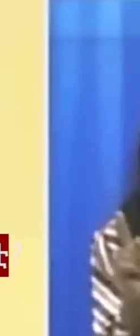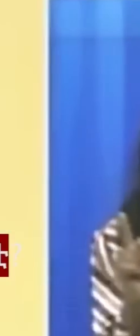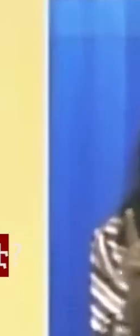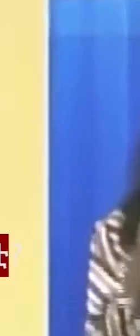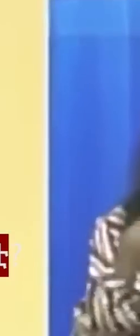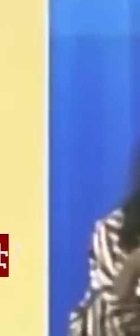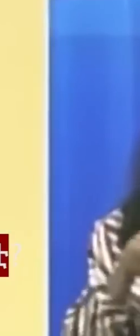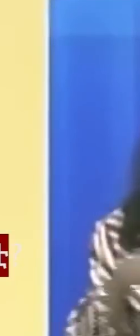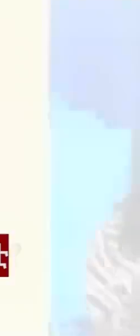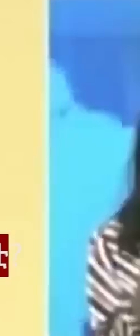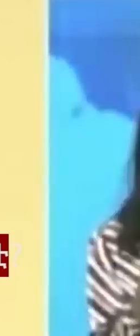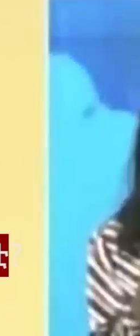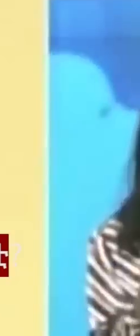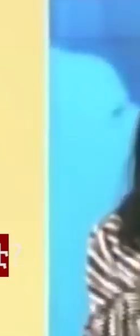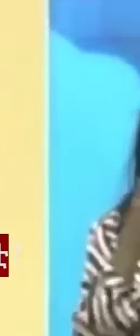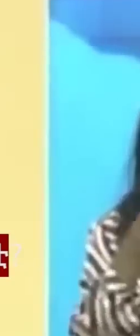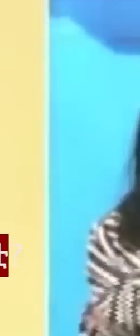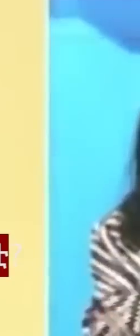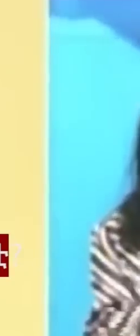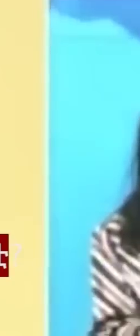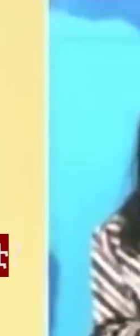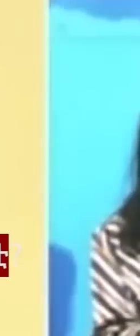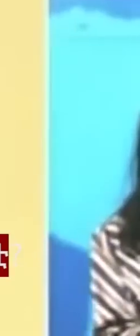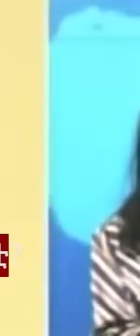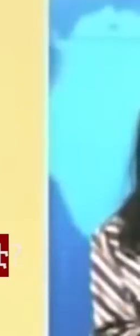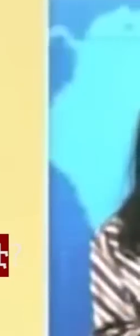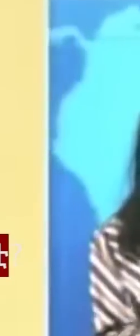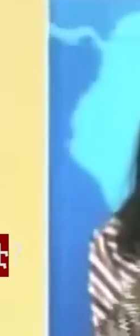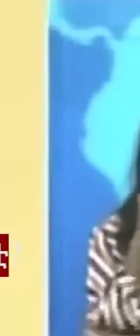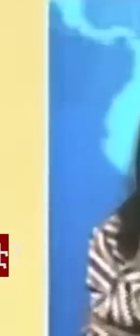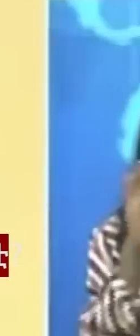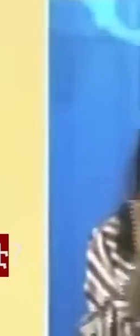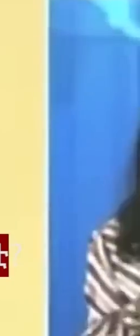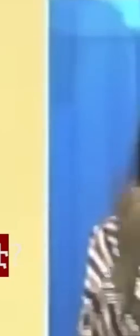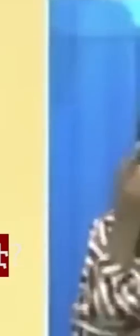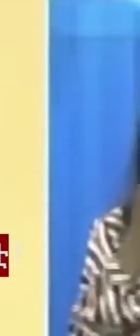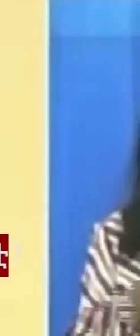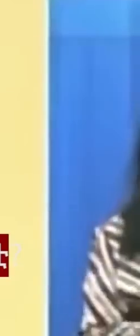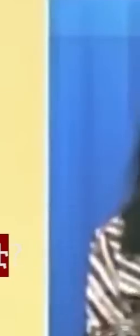እኛ ግን ደሃዎች ስለሆነ ነው ያሉን ይሄ ኃይል ምን ያደረገ እንደመጣ